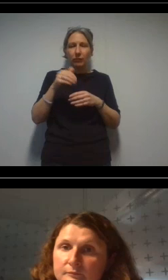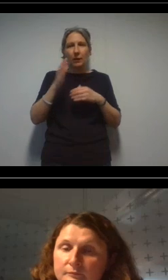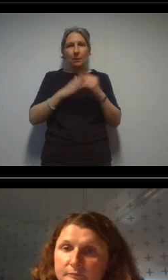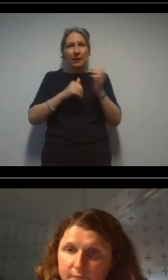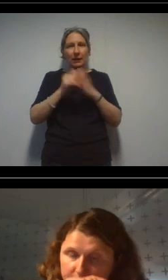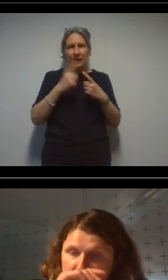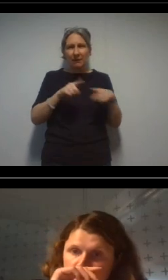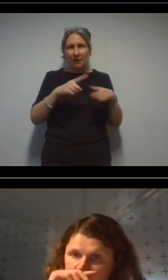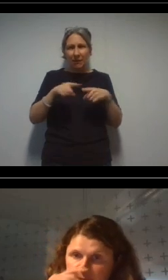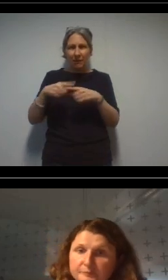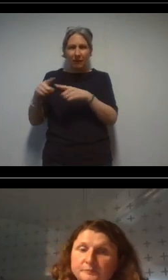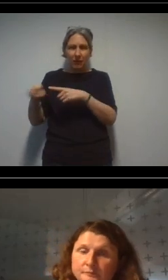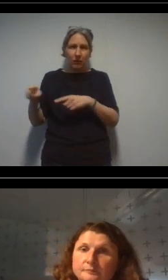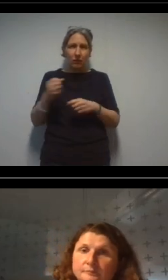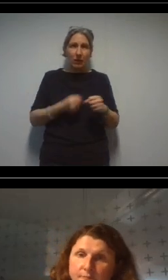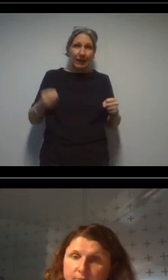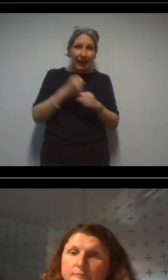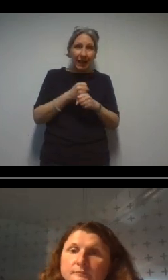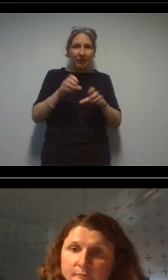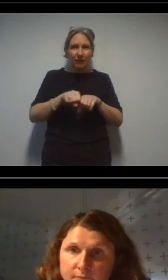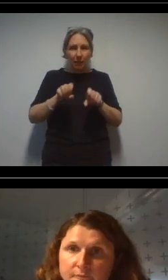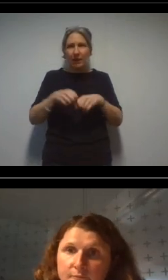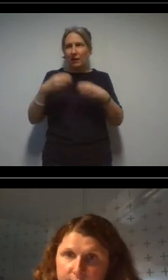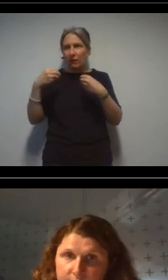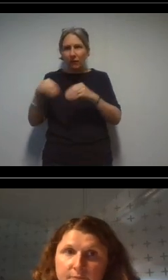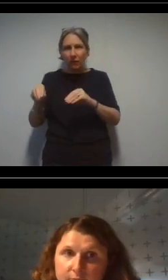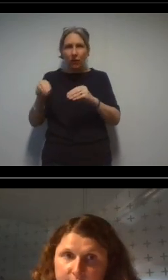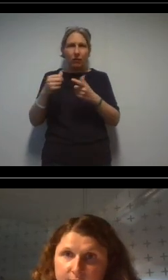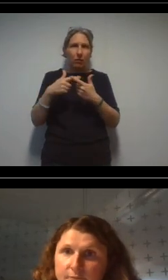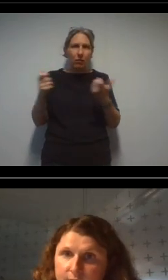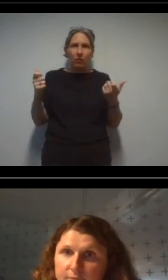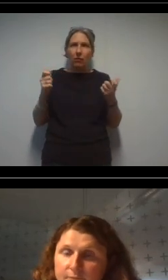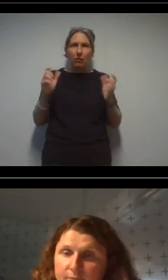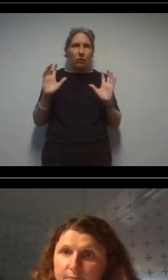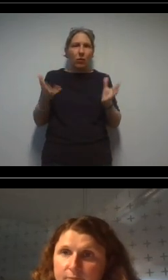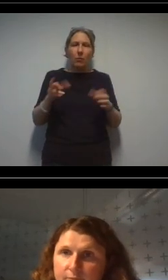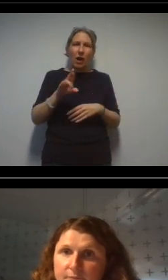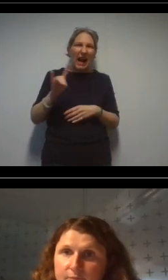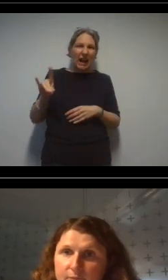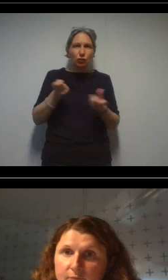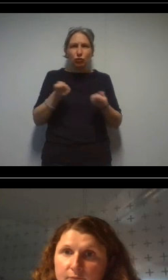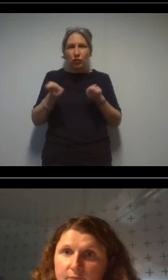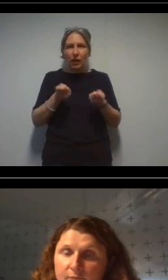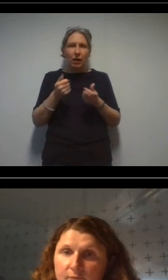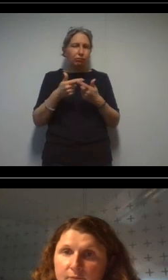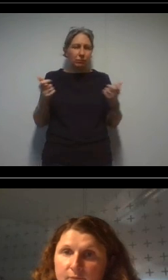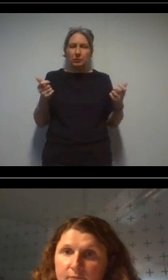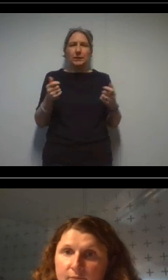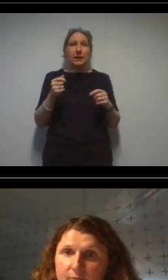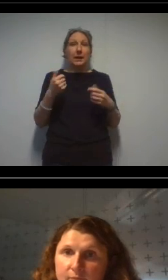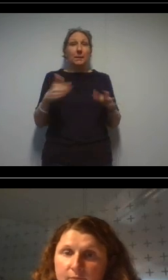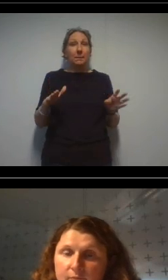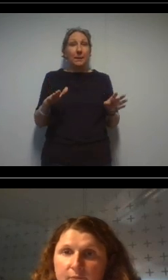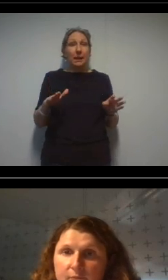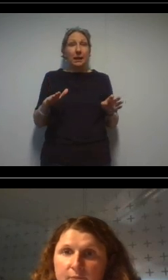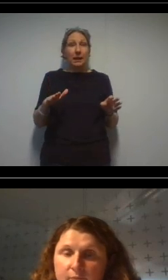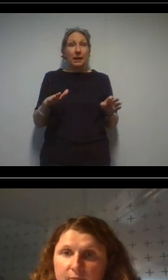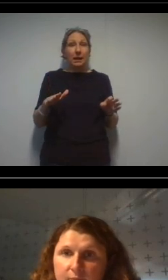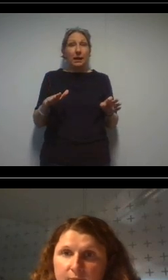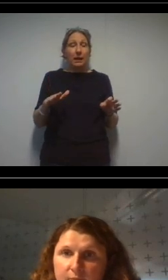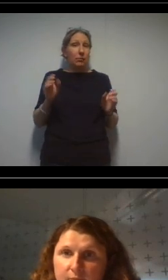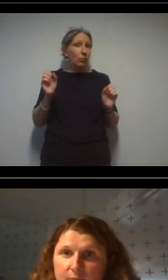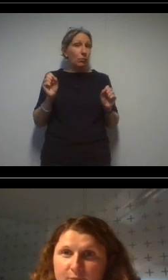la créent, ceux qui la fabriquent, ceux qui la vendent, ceux qui gèrent l'entreprise au niveau RH et tout ça. Mais peut-être que on pourrait avoir